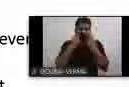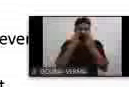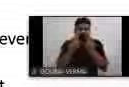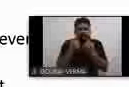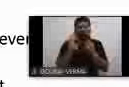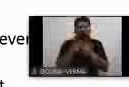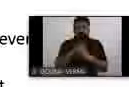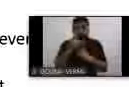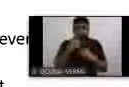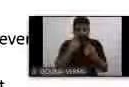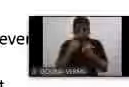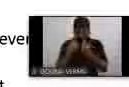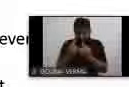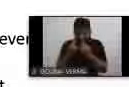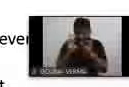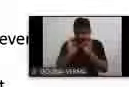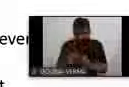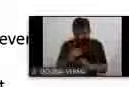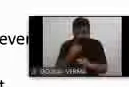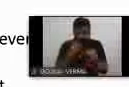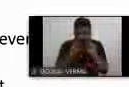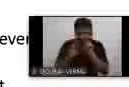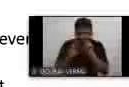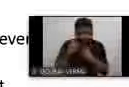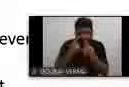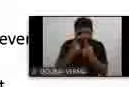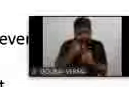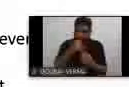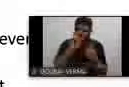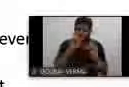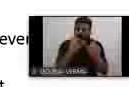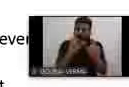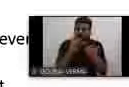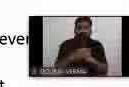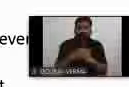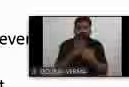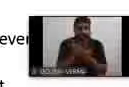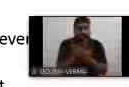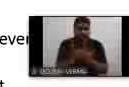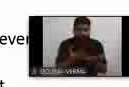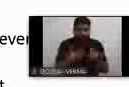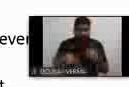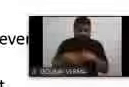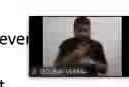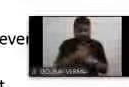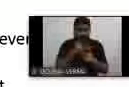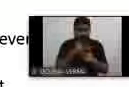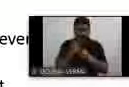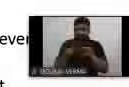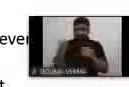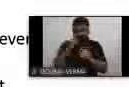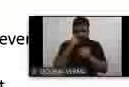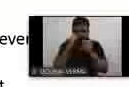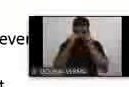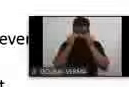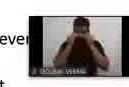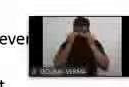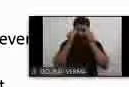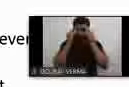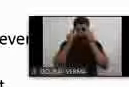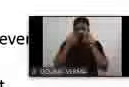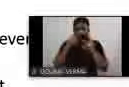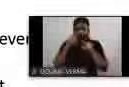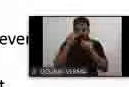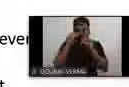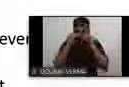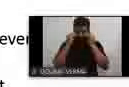वक्त आपको ये ध्यान रखना पड़ेगा कि क्लिनिकली इफ द चाइल्ड्स विजन इज प्रोग्रेसिव लॉस है